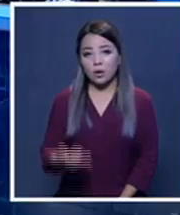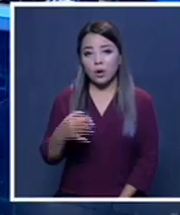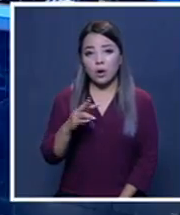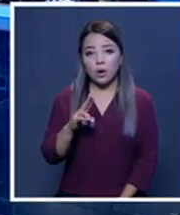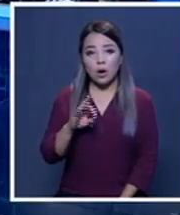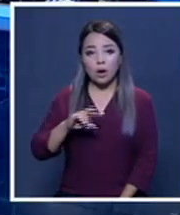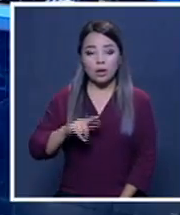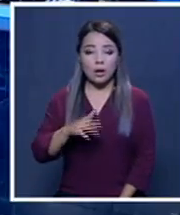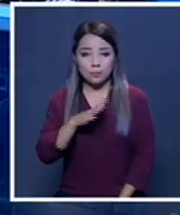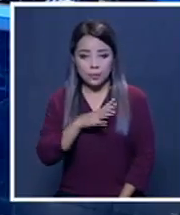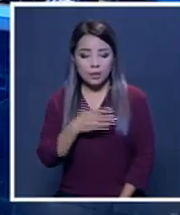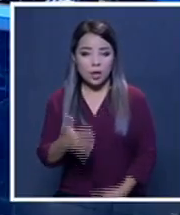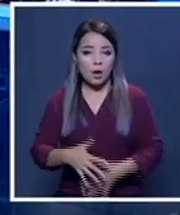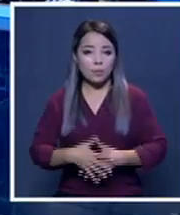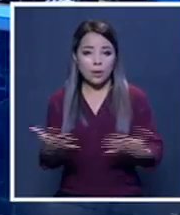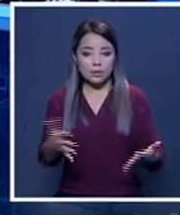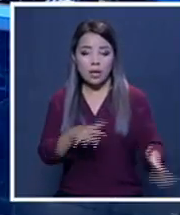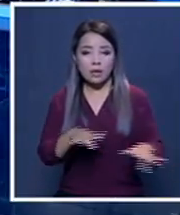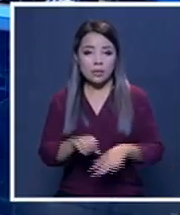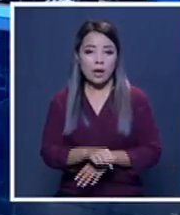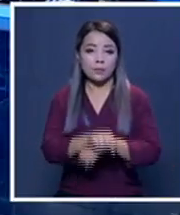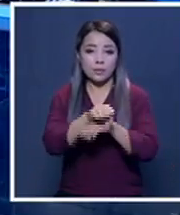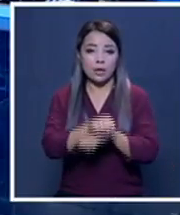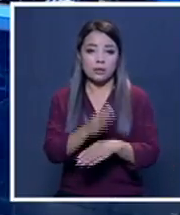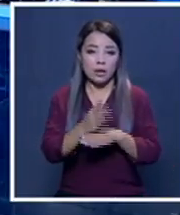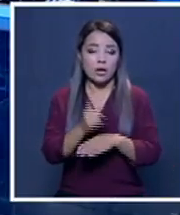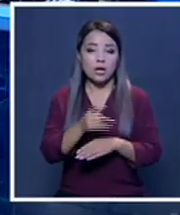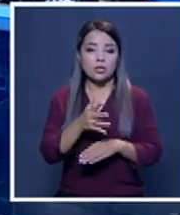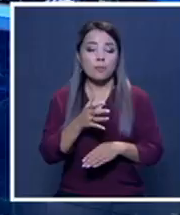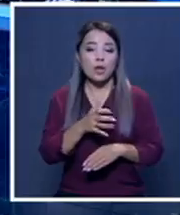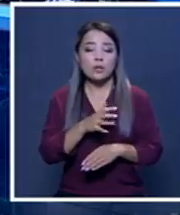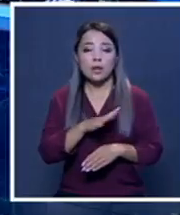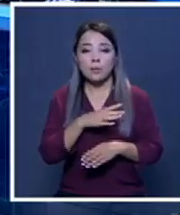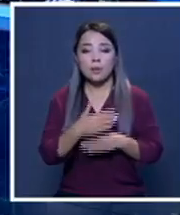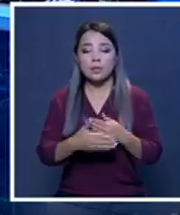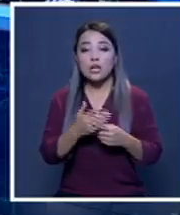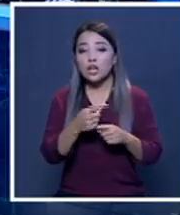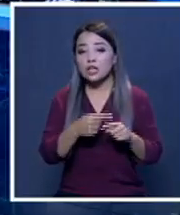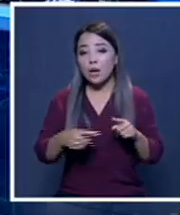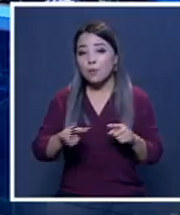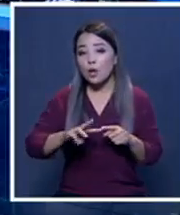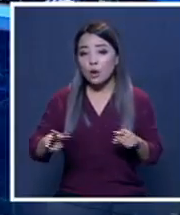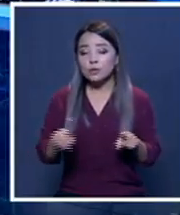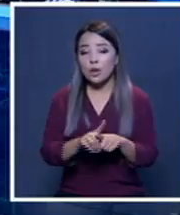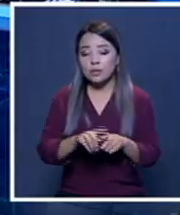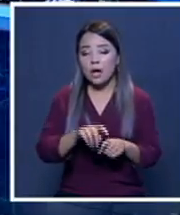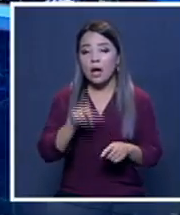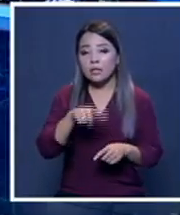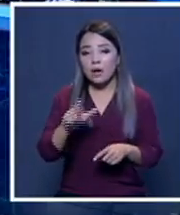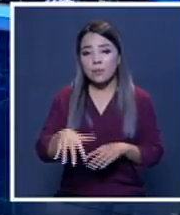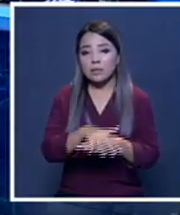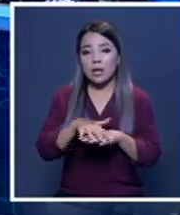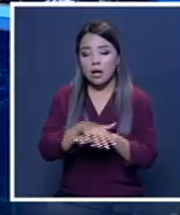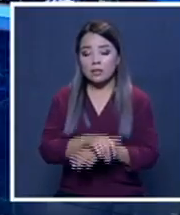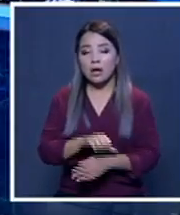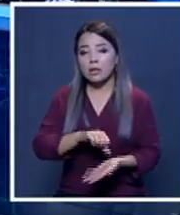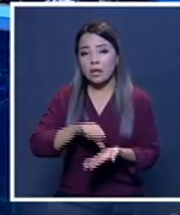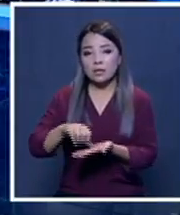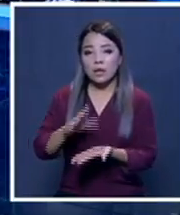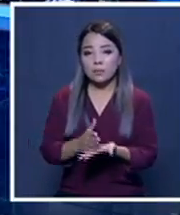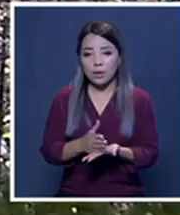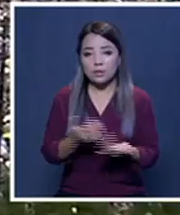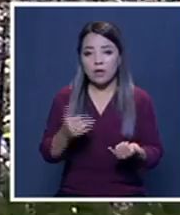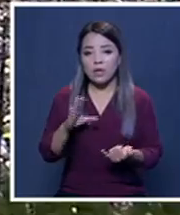Гонконгте ауқымды қарсылық акциясы өтіп, оған шамамен 500 000 адам қатысты. Демонстранттар Виктория паркіне жиналған. Жергілікті